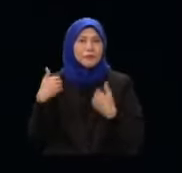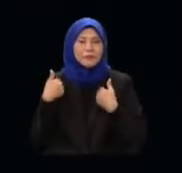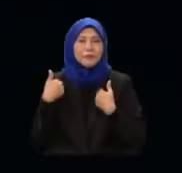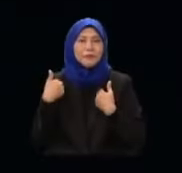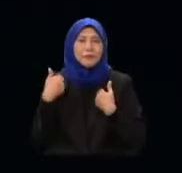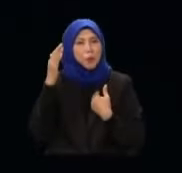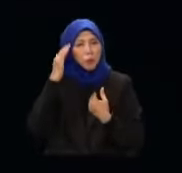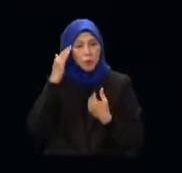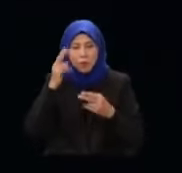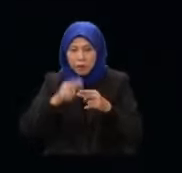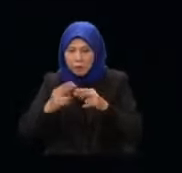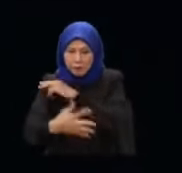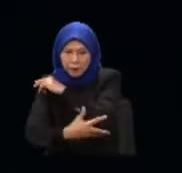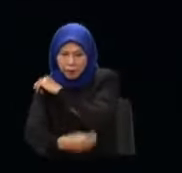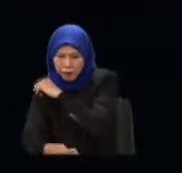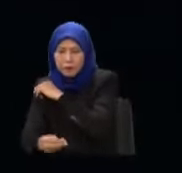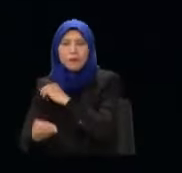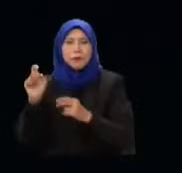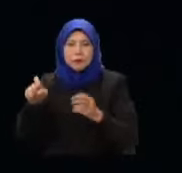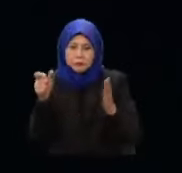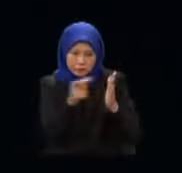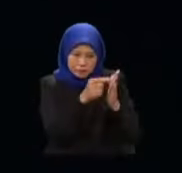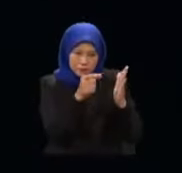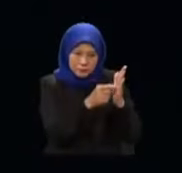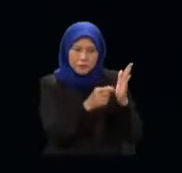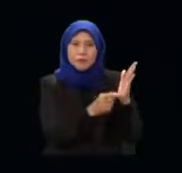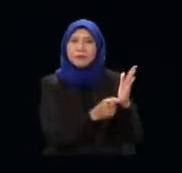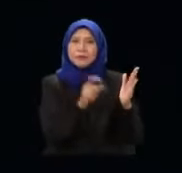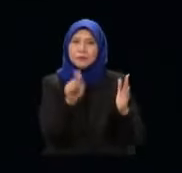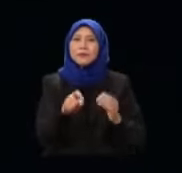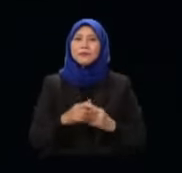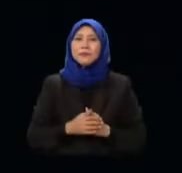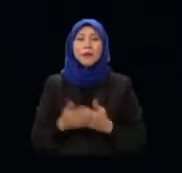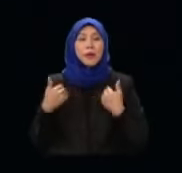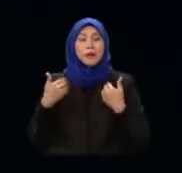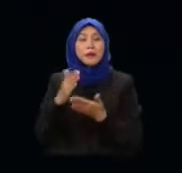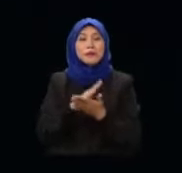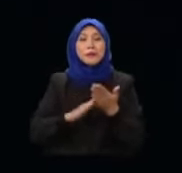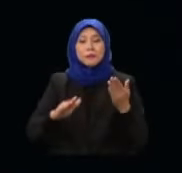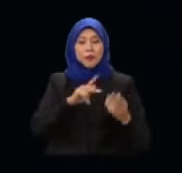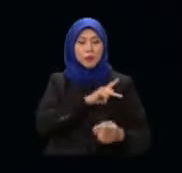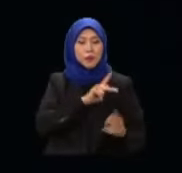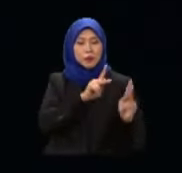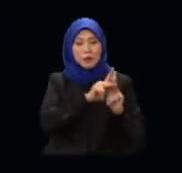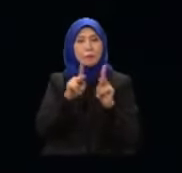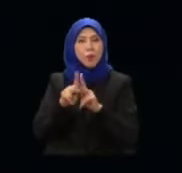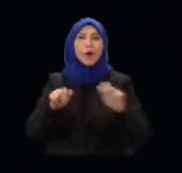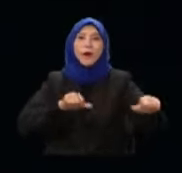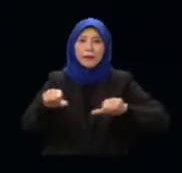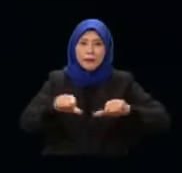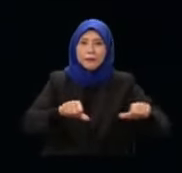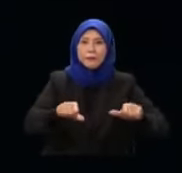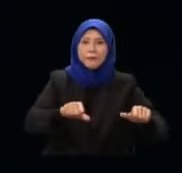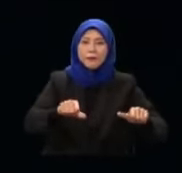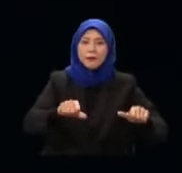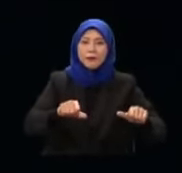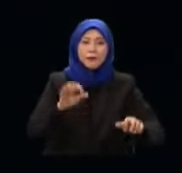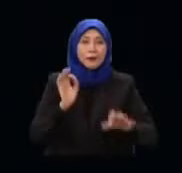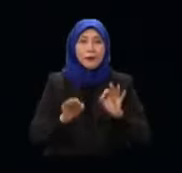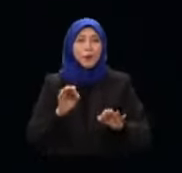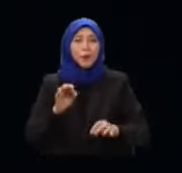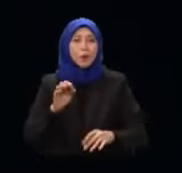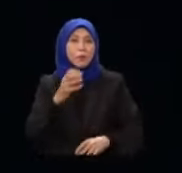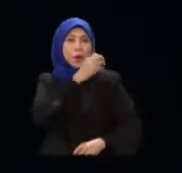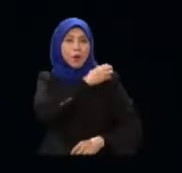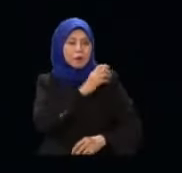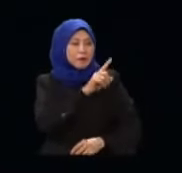Kampung diem sangat aktif Kalau udah ya duh kampung dekat lensa YouTube tukang porno kalau kita tanya dia